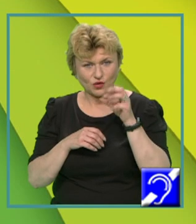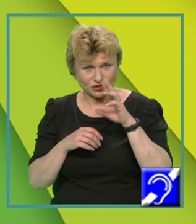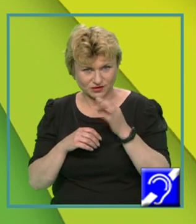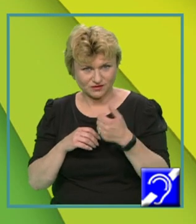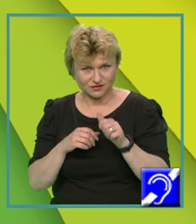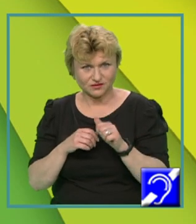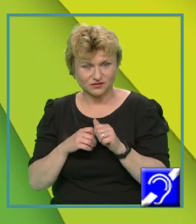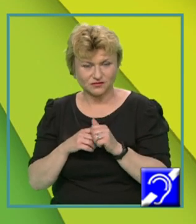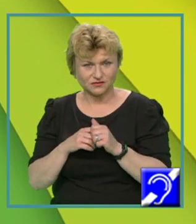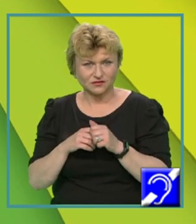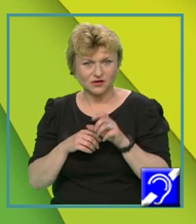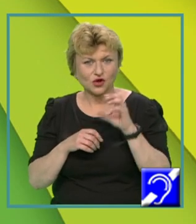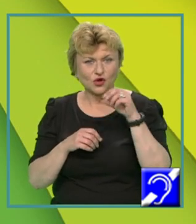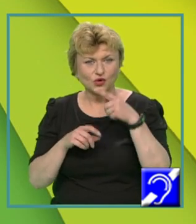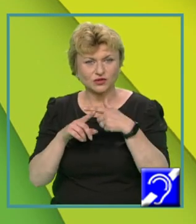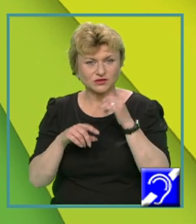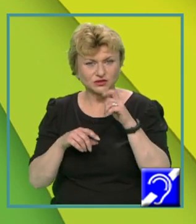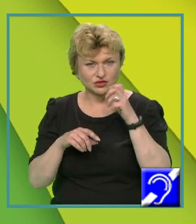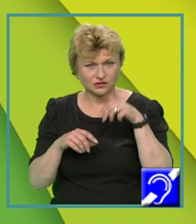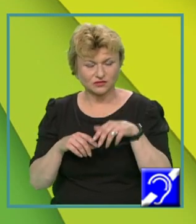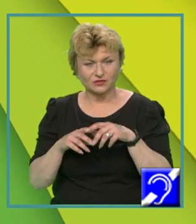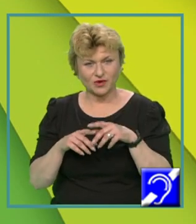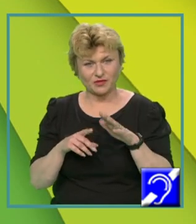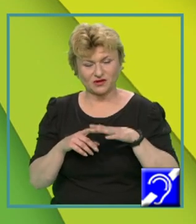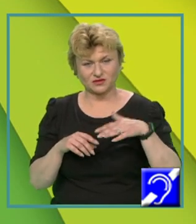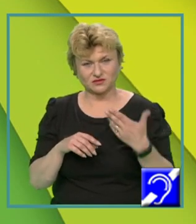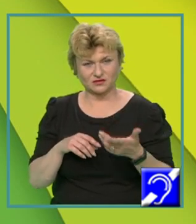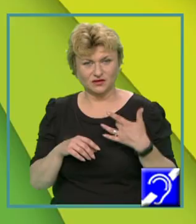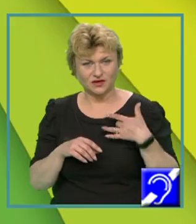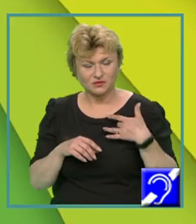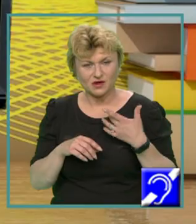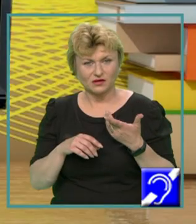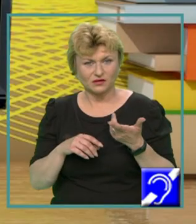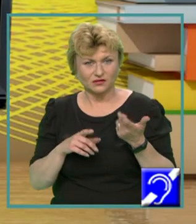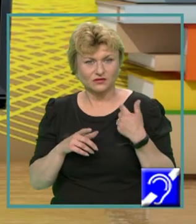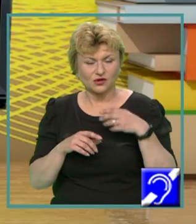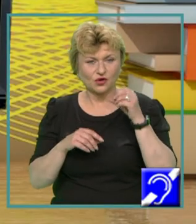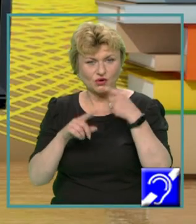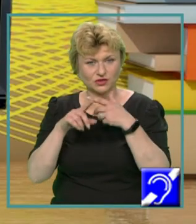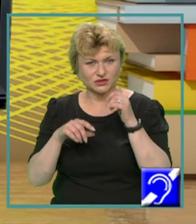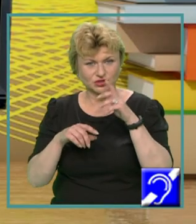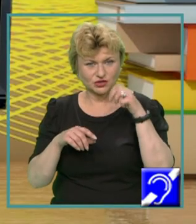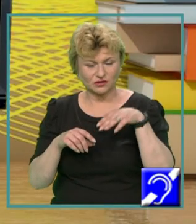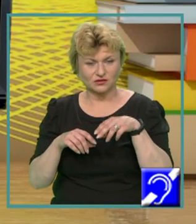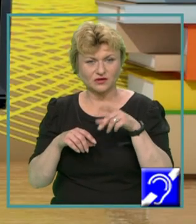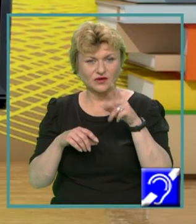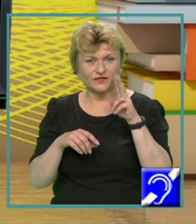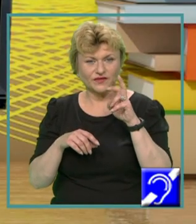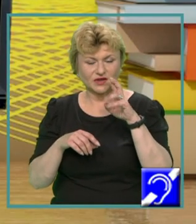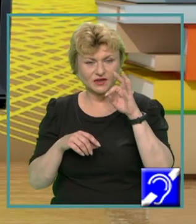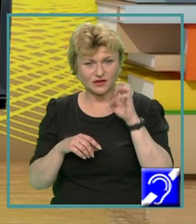corp cu oxigen. Pe partea stângă a inimii este doar oxigen, pe partea stângă a inimii. Ventriculul stâng,